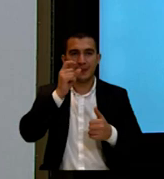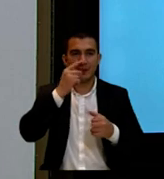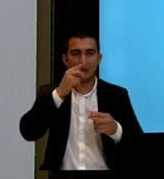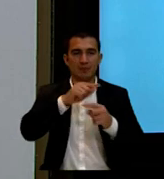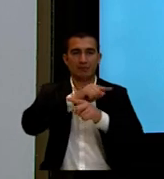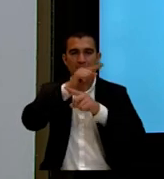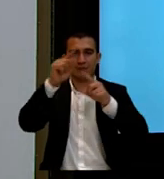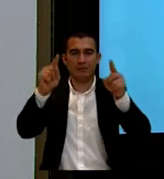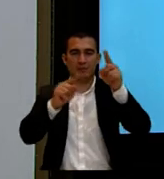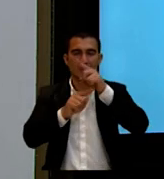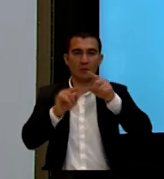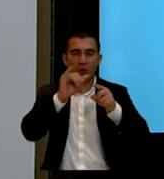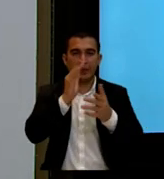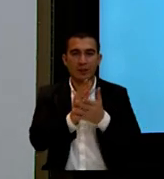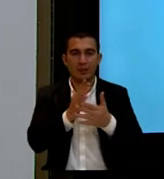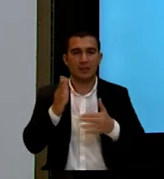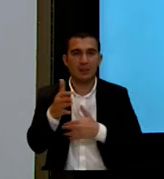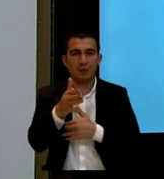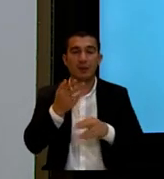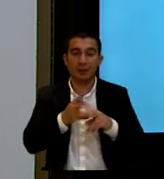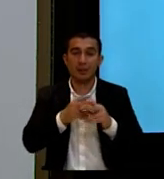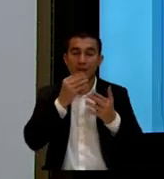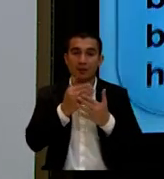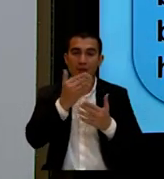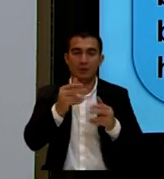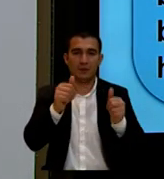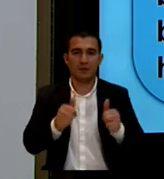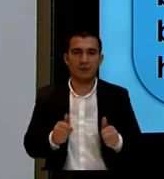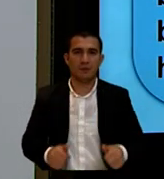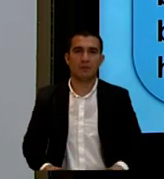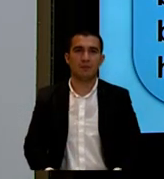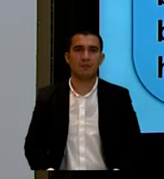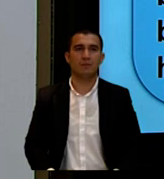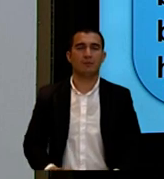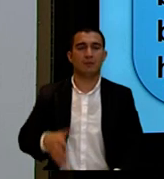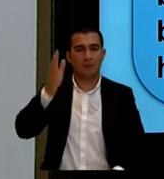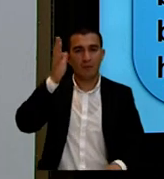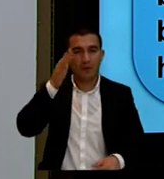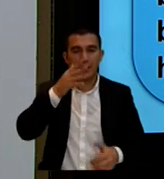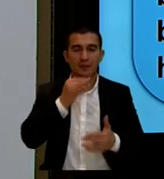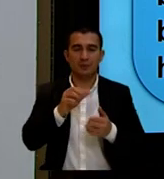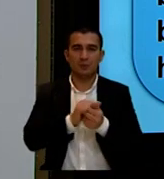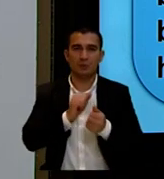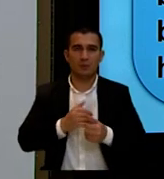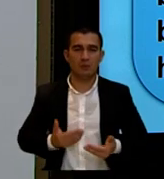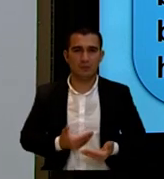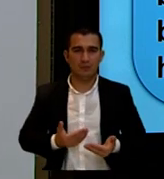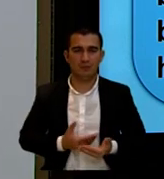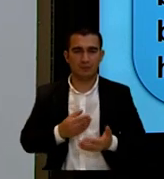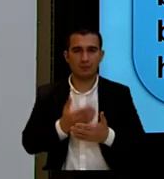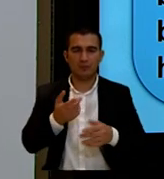va a'zolarga tarqaladi. Suda va quruqda yashovchilarda